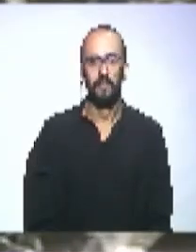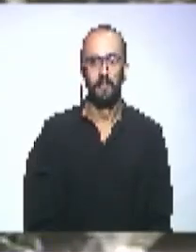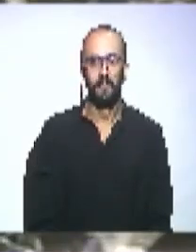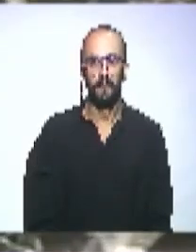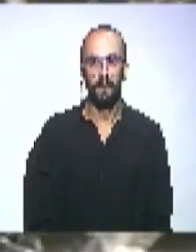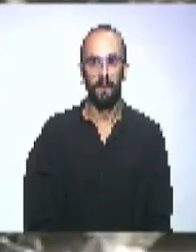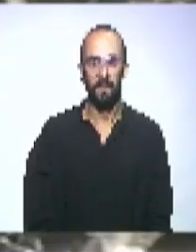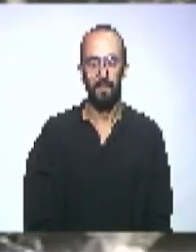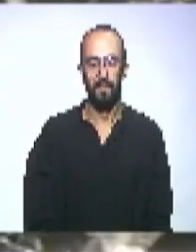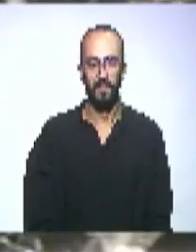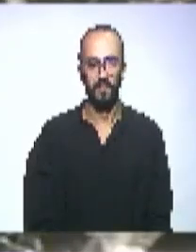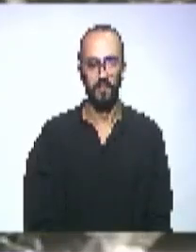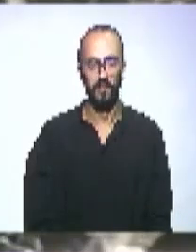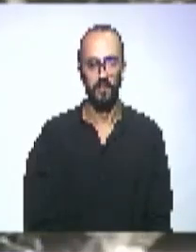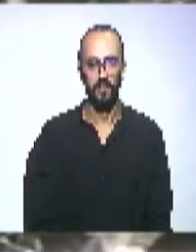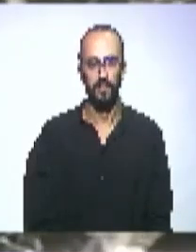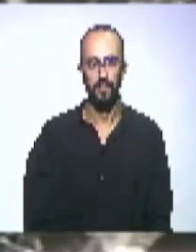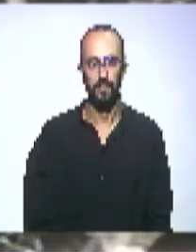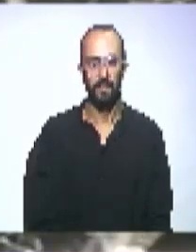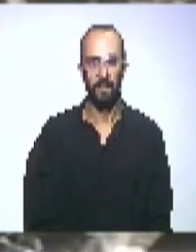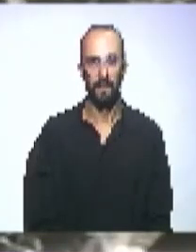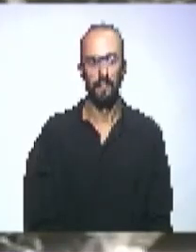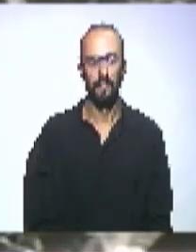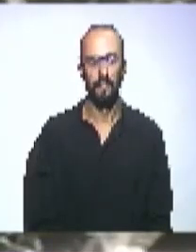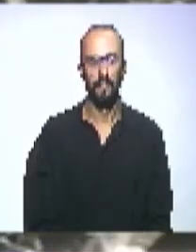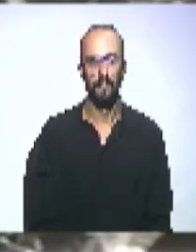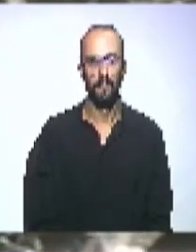طيب لسه معانا شويه كمان. حلو قوي.